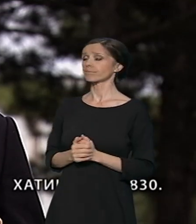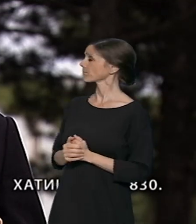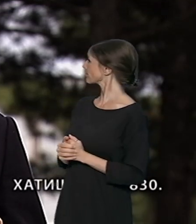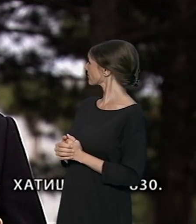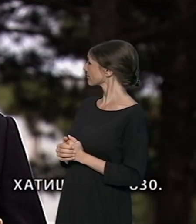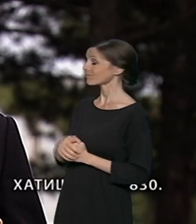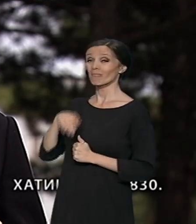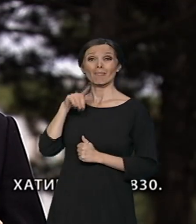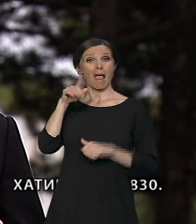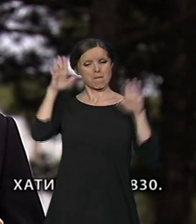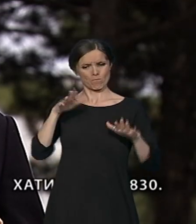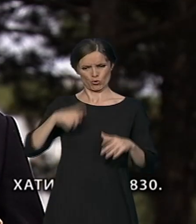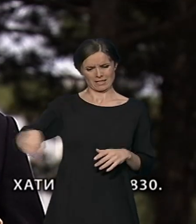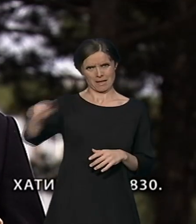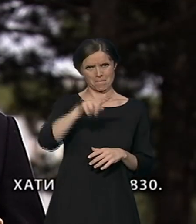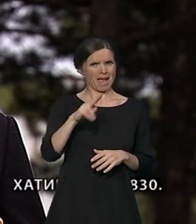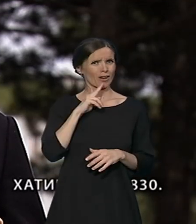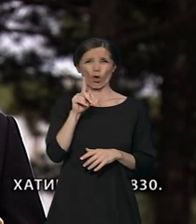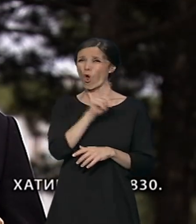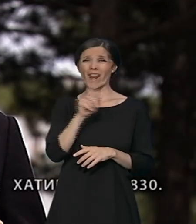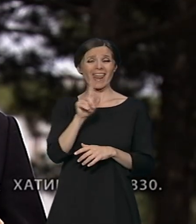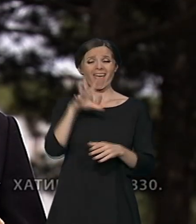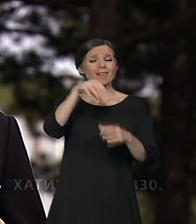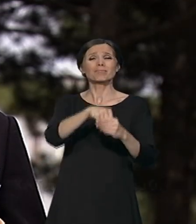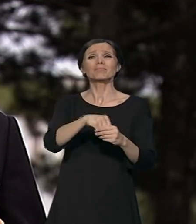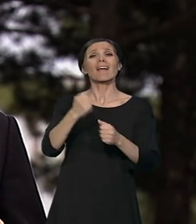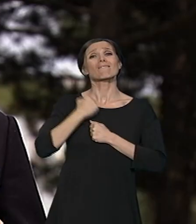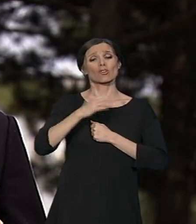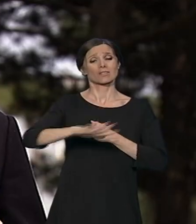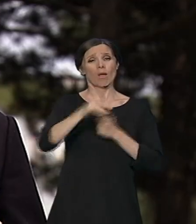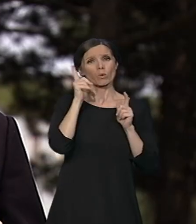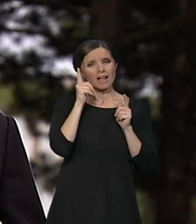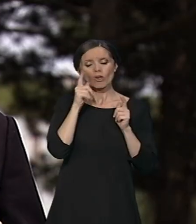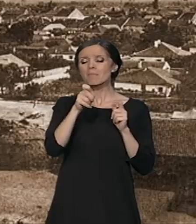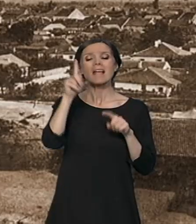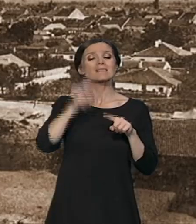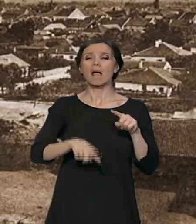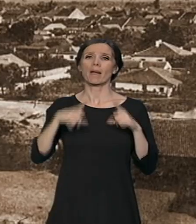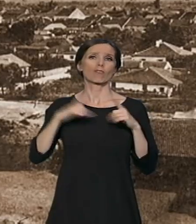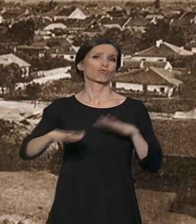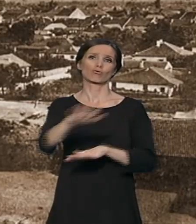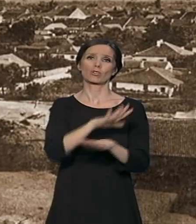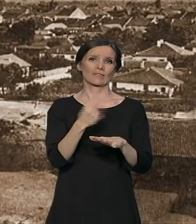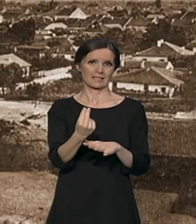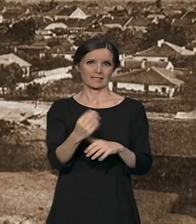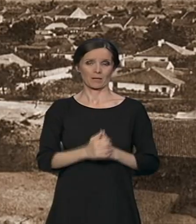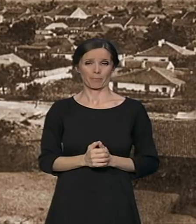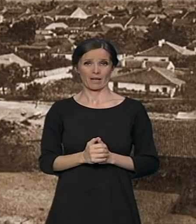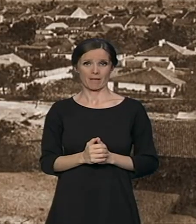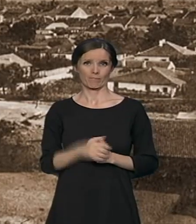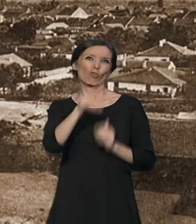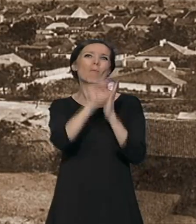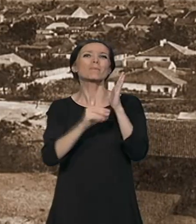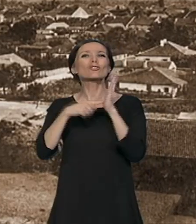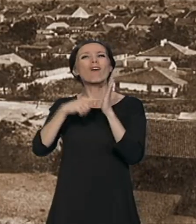pripadaju garnizonima gradova zabranjuje se da mogu stanovati u Srbiji. Sve do